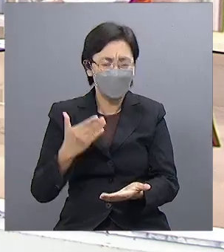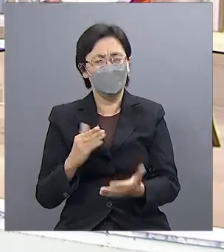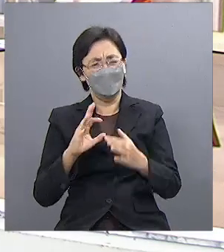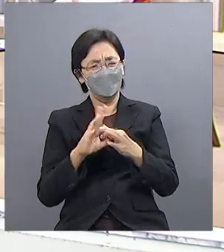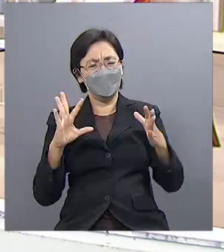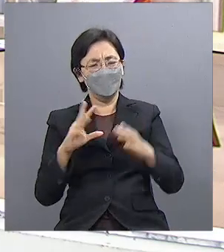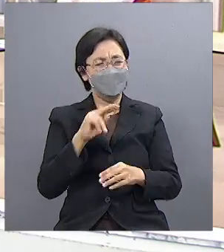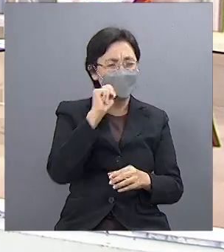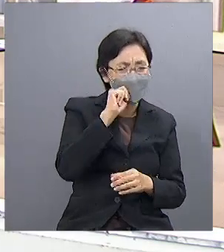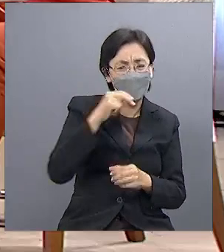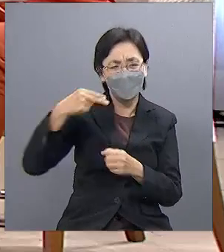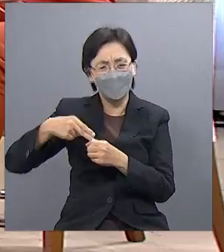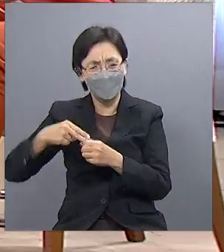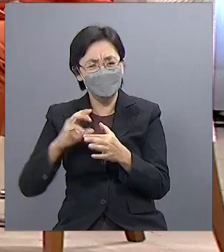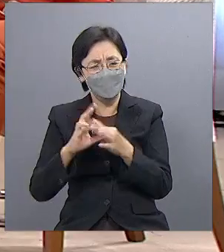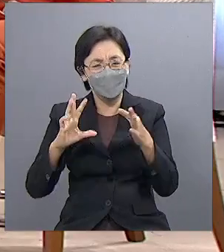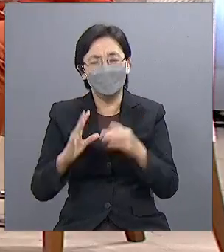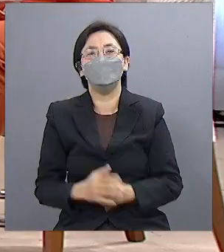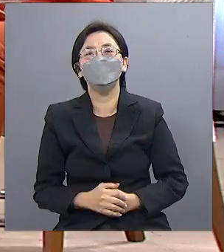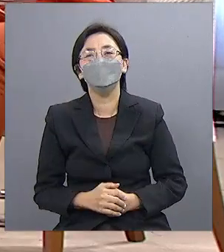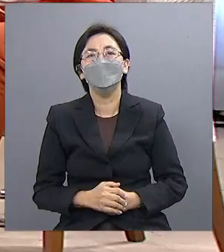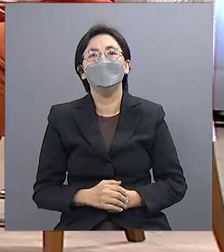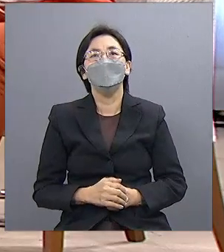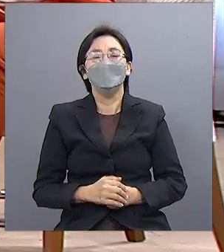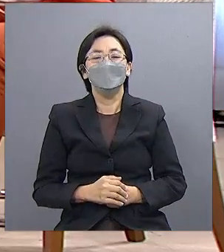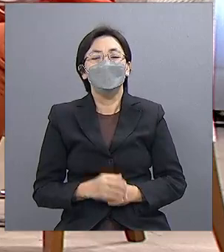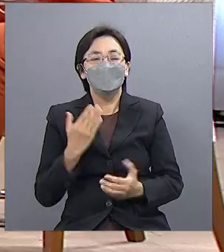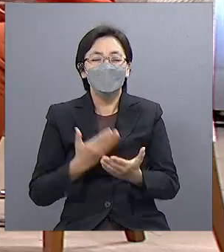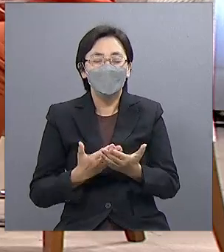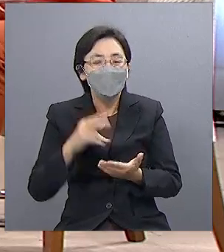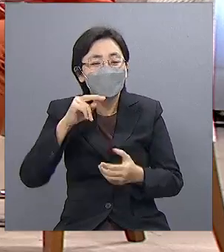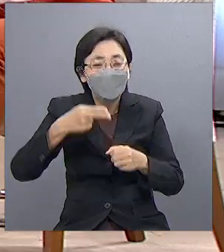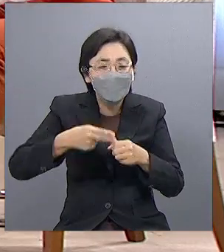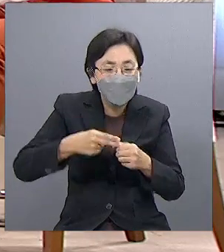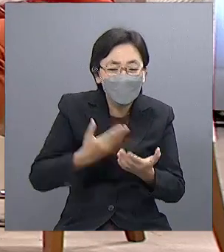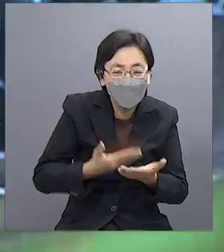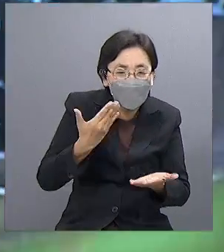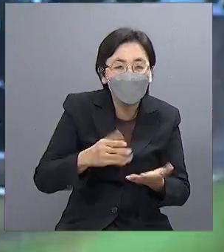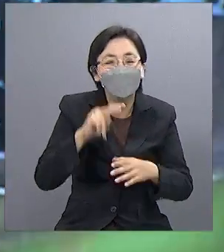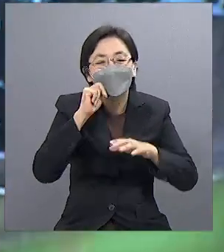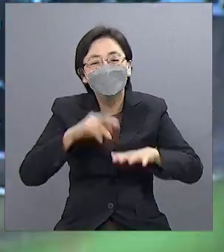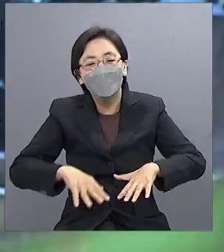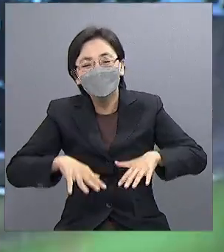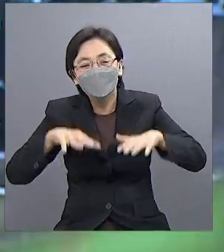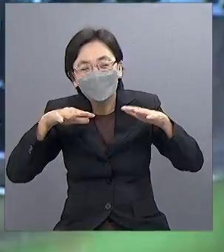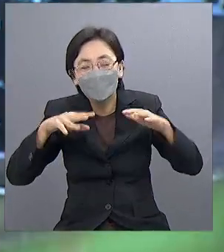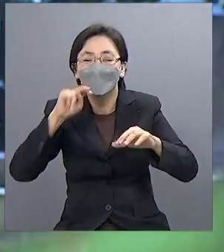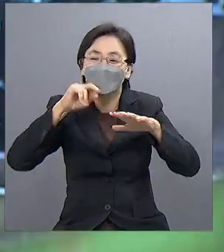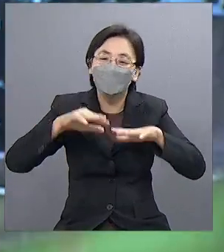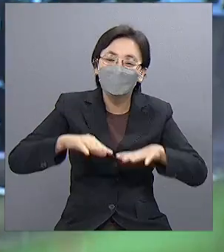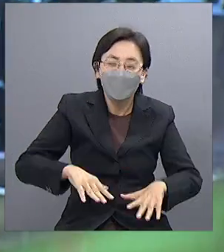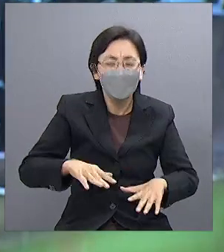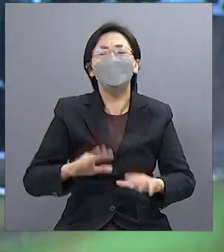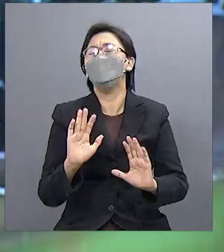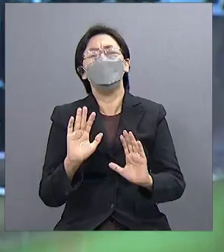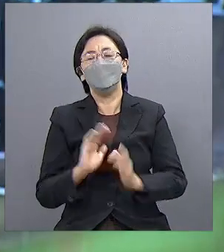ับจะนำแพง น้ำแรง น้ท่วม ไม่ดีไปหมดนะัถามจะใหดี คทกอย่างมตพอดีนะครับใช่ค่ะ ถ้ายเป็ปัญหาแบ